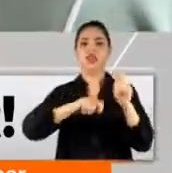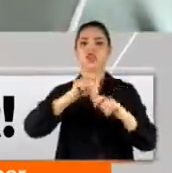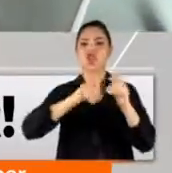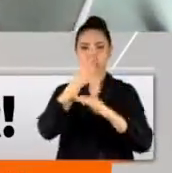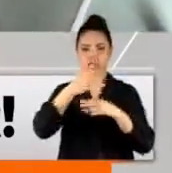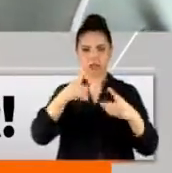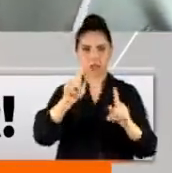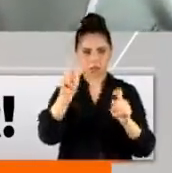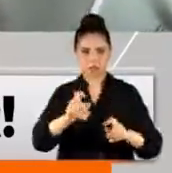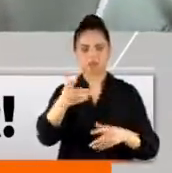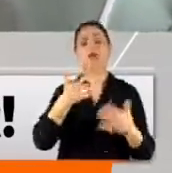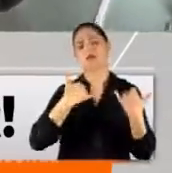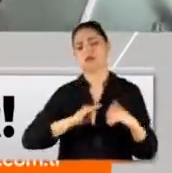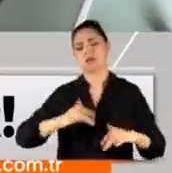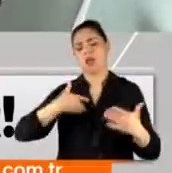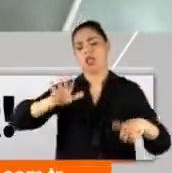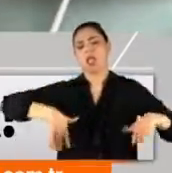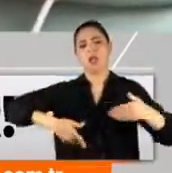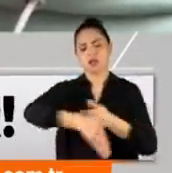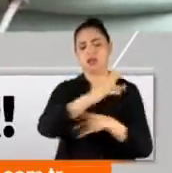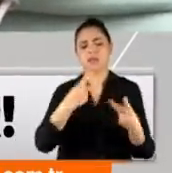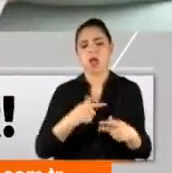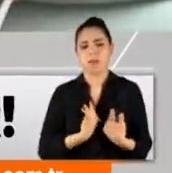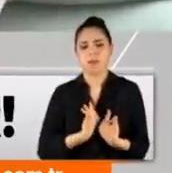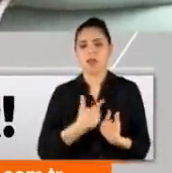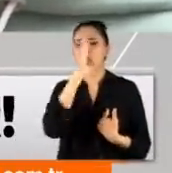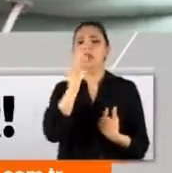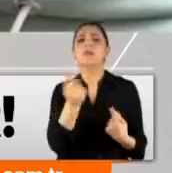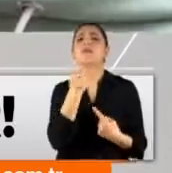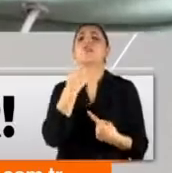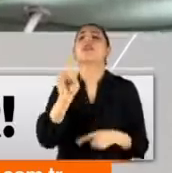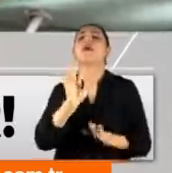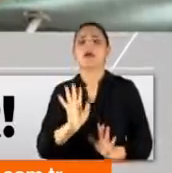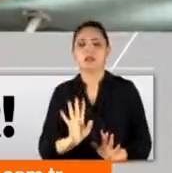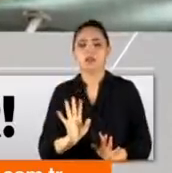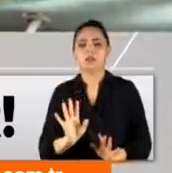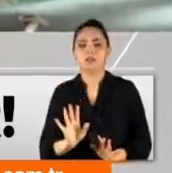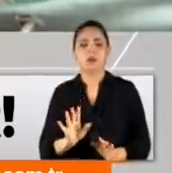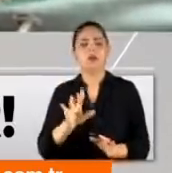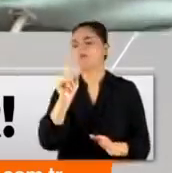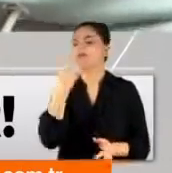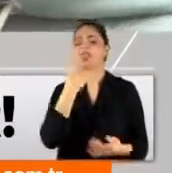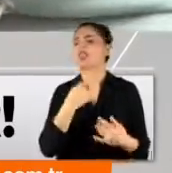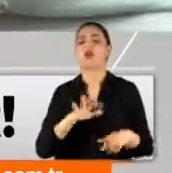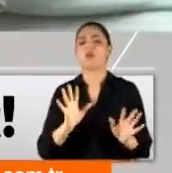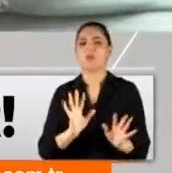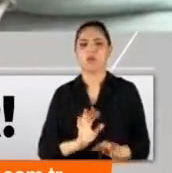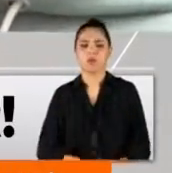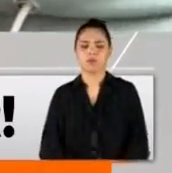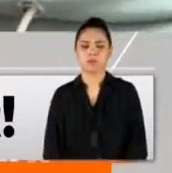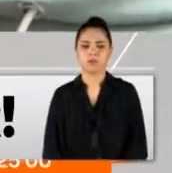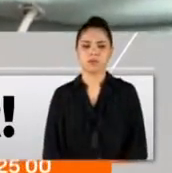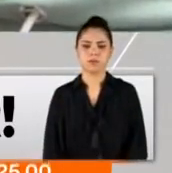Girebilirim. Rahat rahat girer misin? Evet. Kimse bir şey demez mi sana? Demez. Nereye gidiyorsun vesaire? Demez.